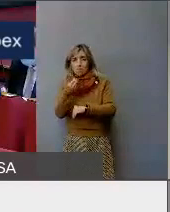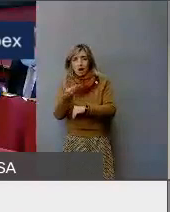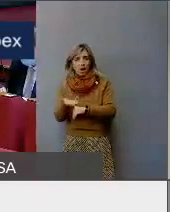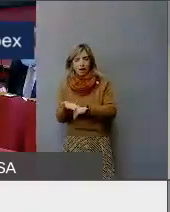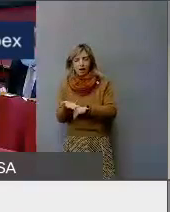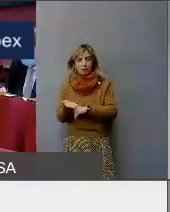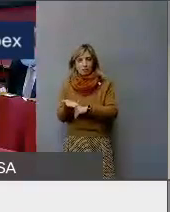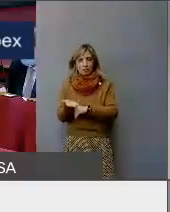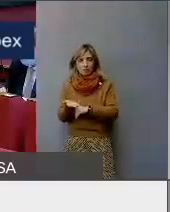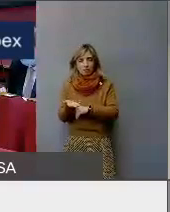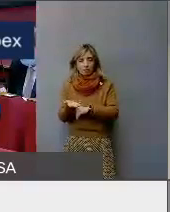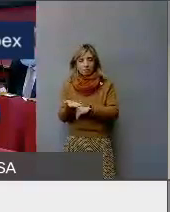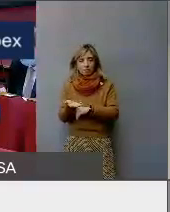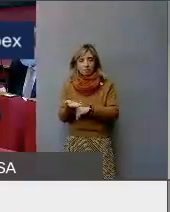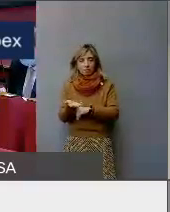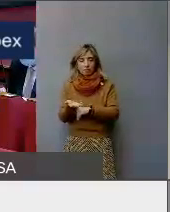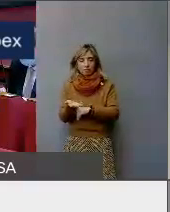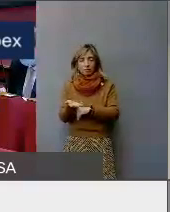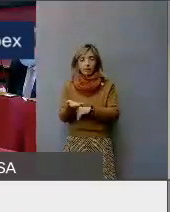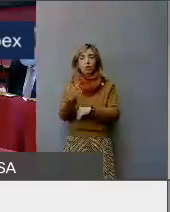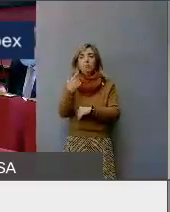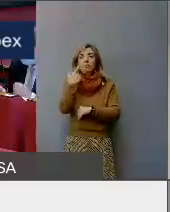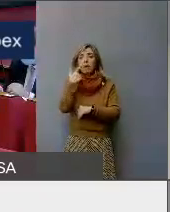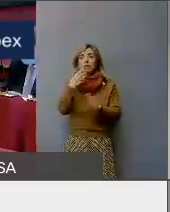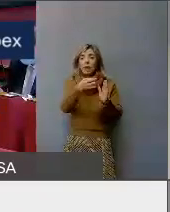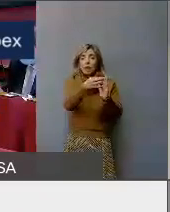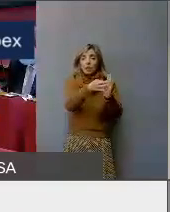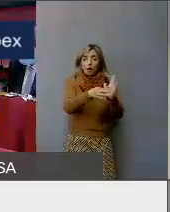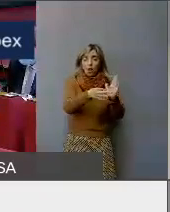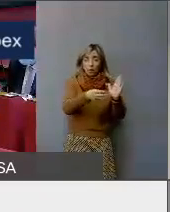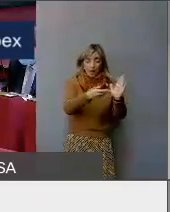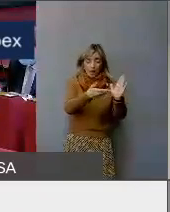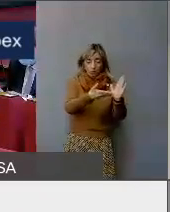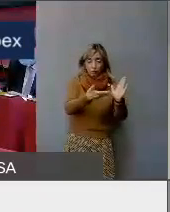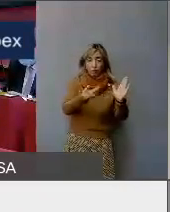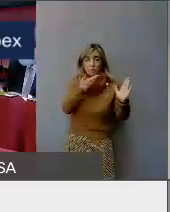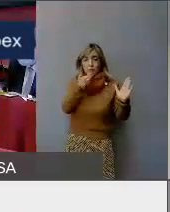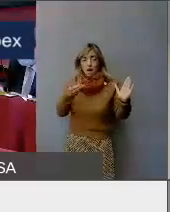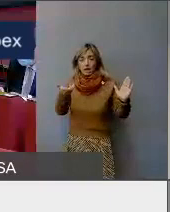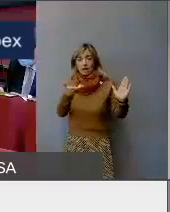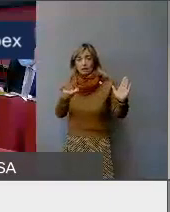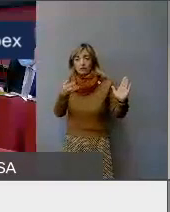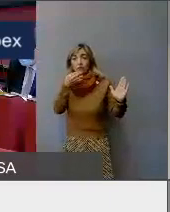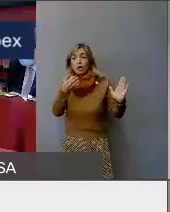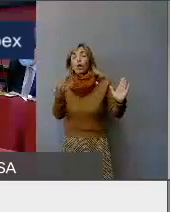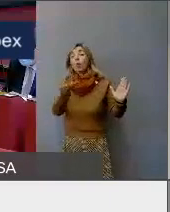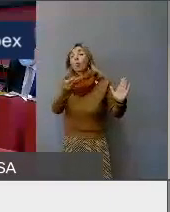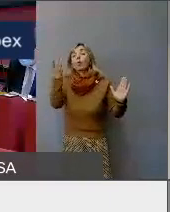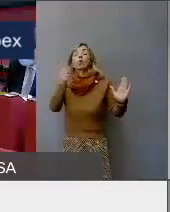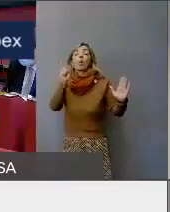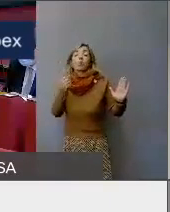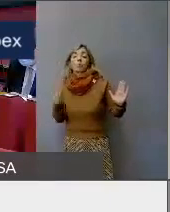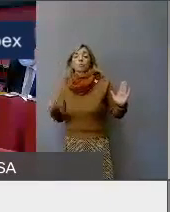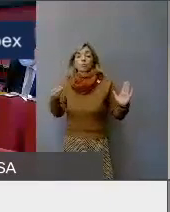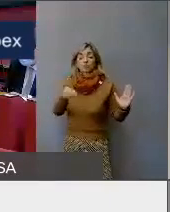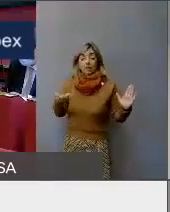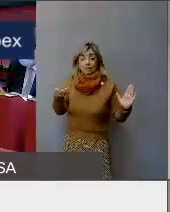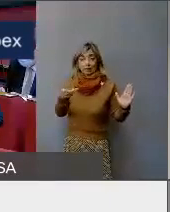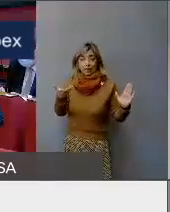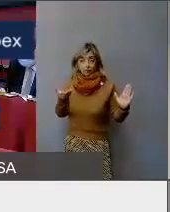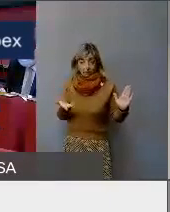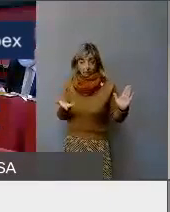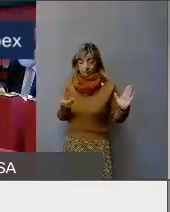c'è perché se la regola allora magari qualcuno ce la mette non funziona così allora diciamo che proviamo però